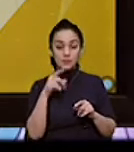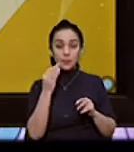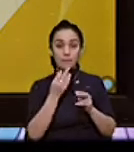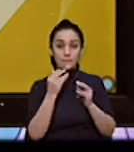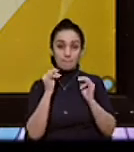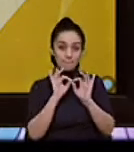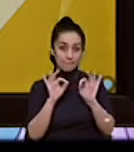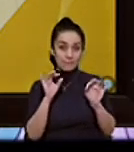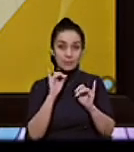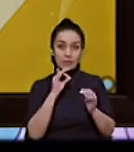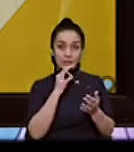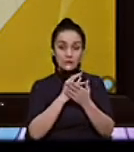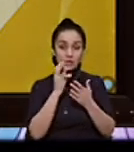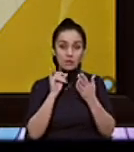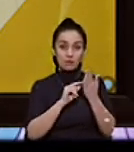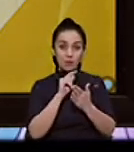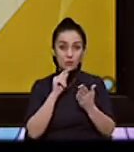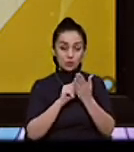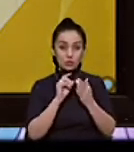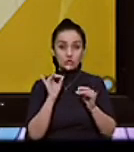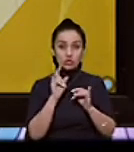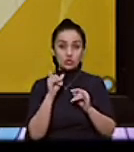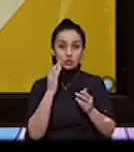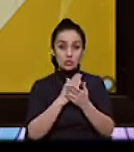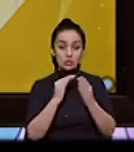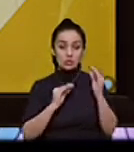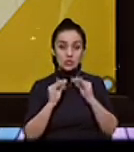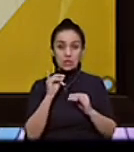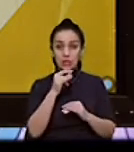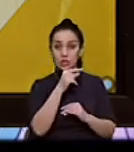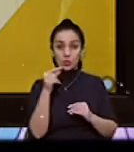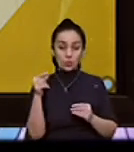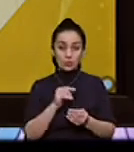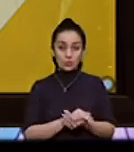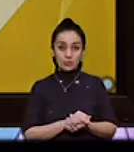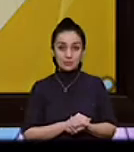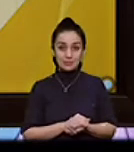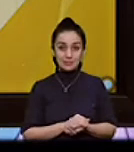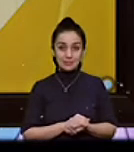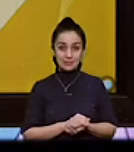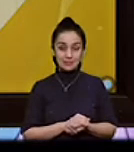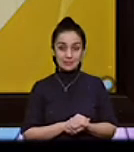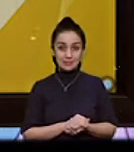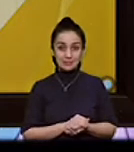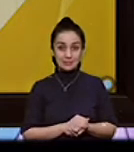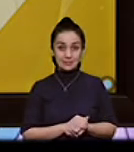Отлично! Хорошо, тогда отвечаем на вопросы. Из чего состоит дробь?